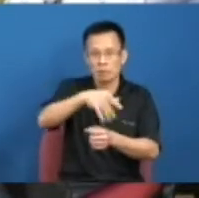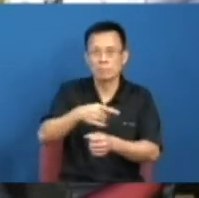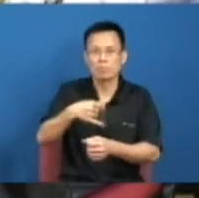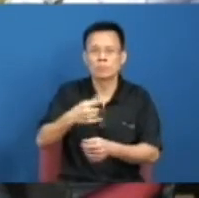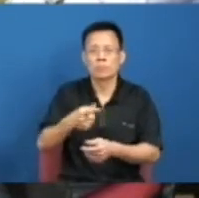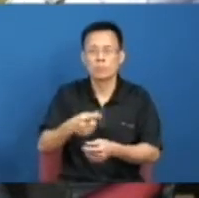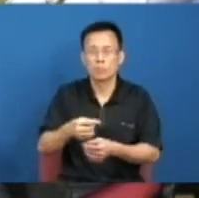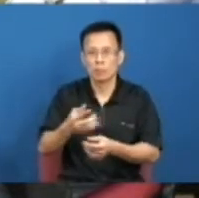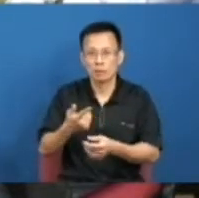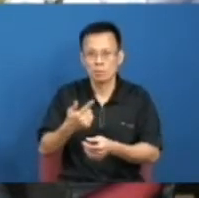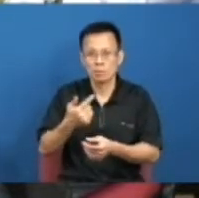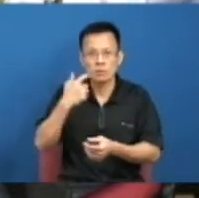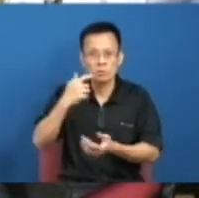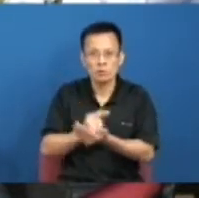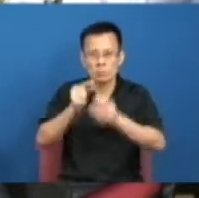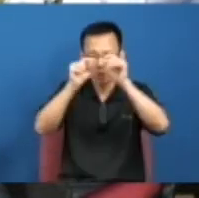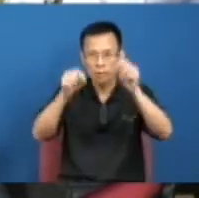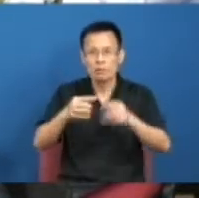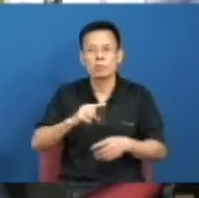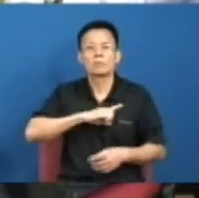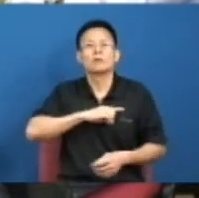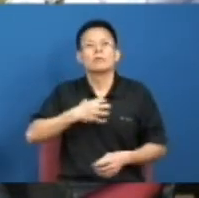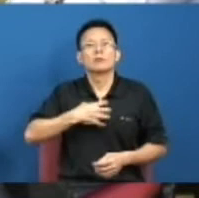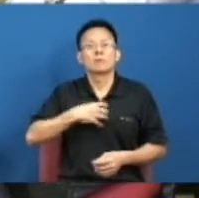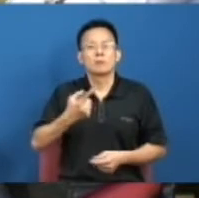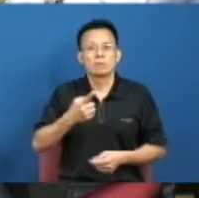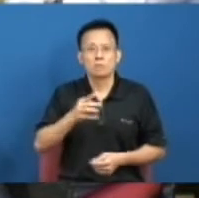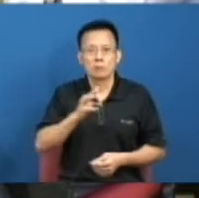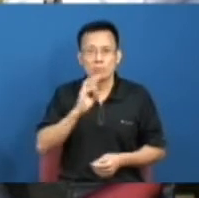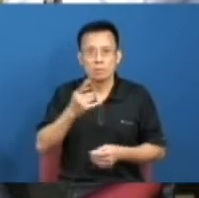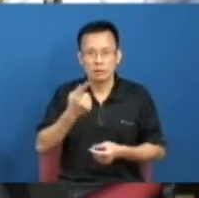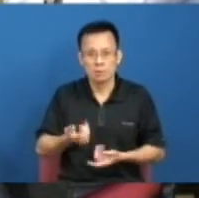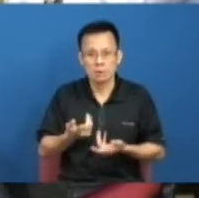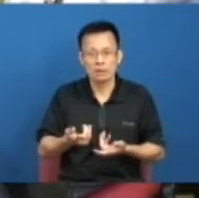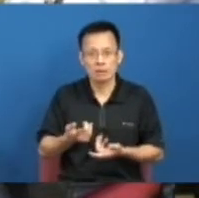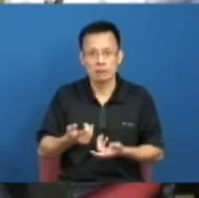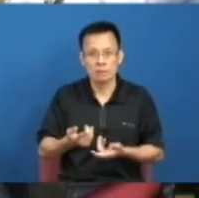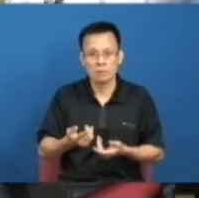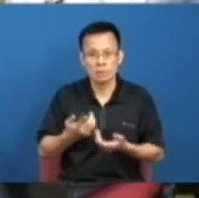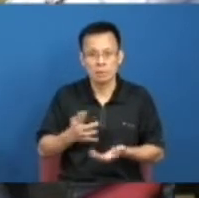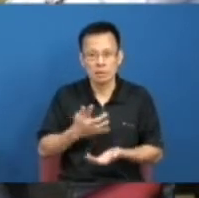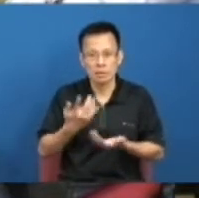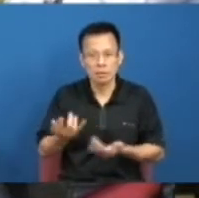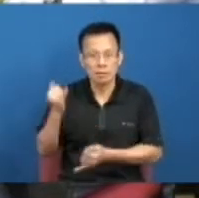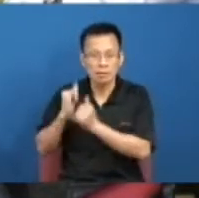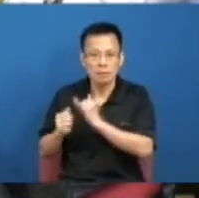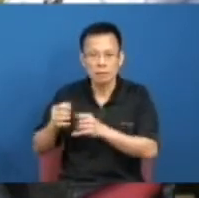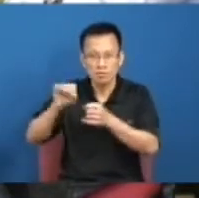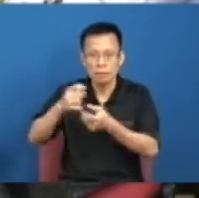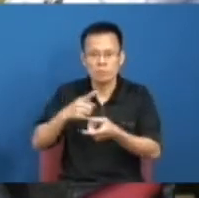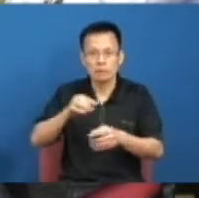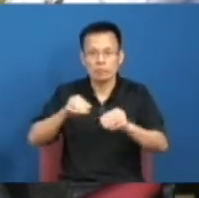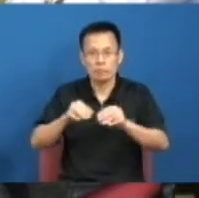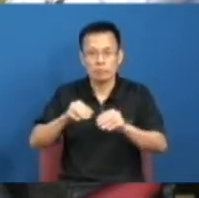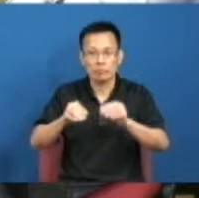題。反之我反而覺得咧，即係我自己話，你睇我咁現代化嘅啫，但係其實我喺即係建築工程嗰方面，我